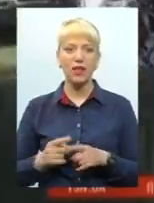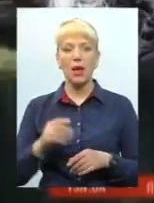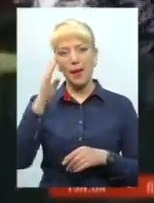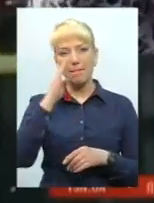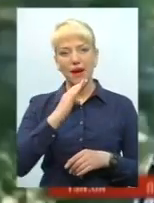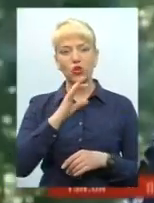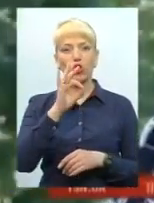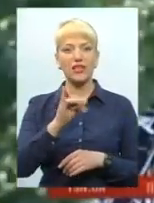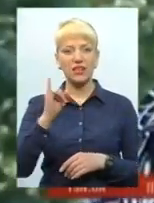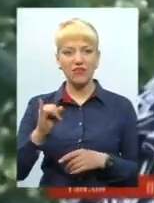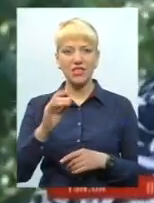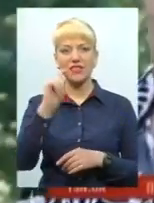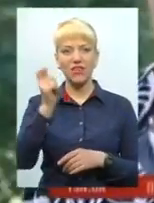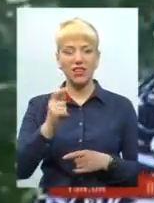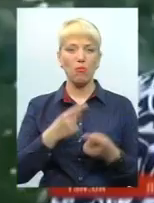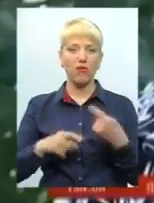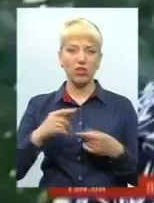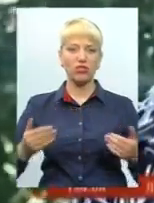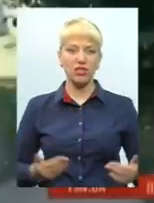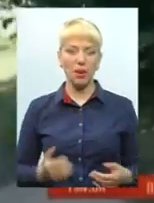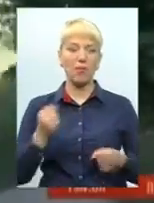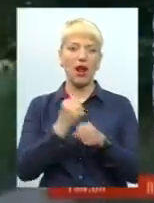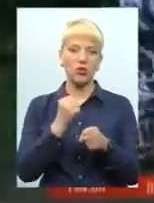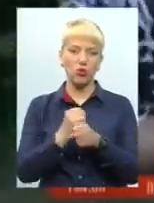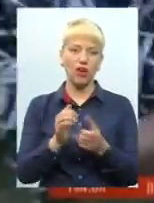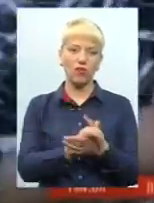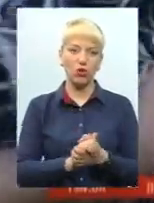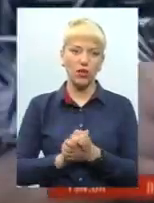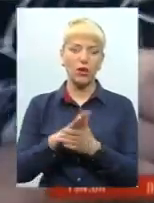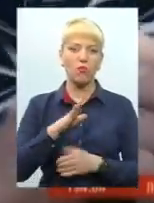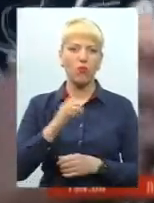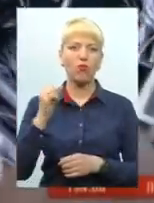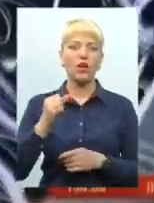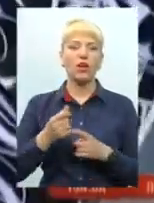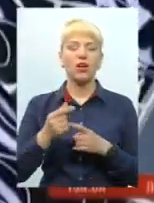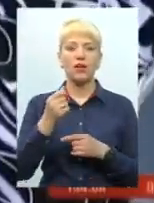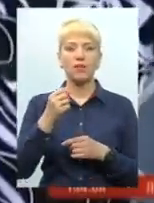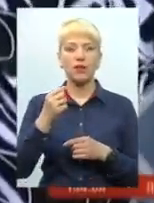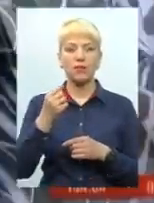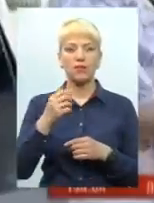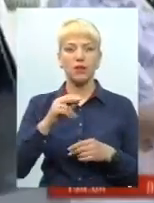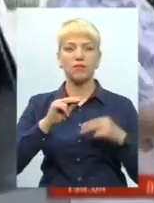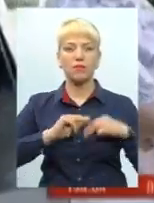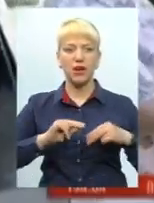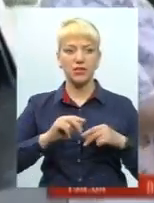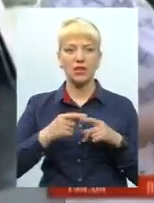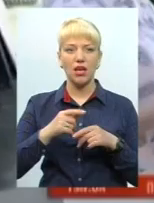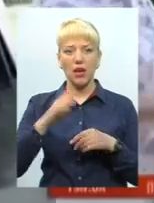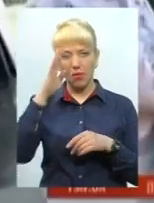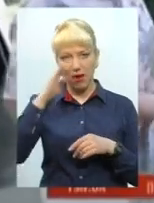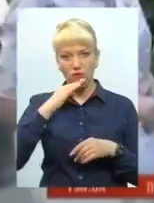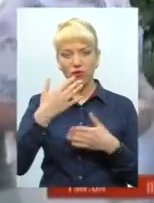війни повернувся живим, працював у колгоспі, був ударником праці. Батько вже давно помер. Несподівану звістку син розпаковує